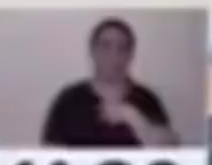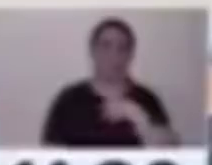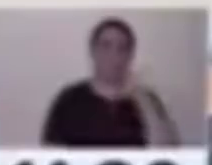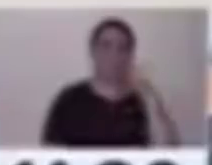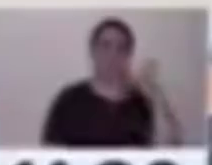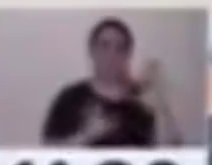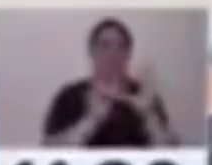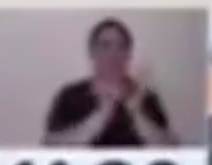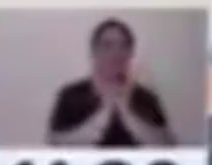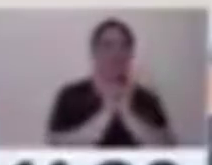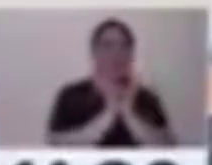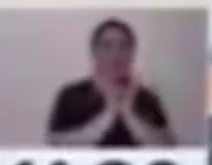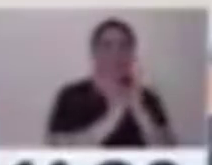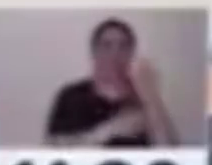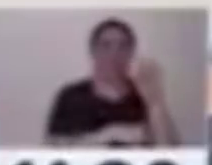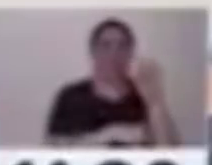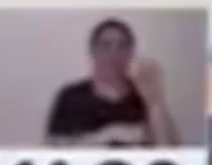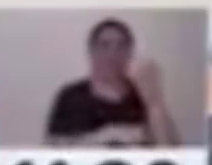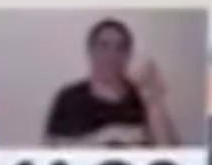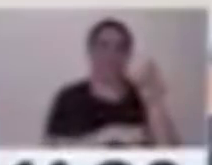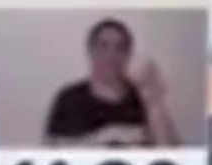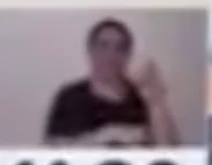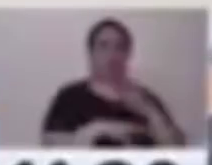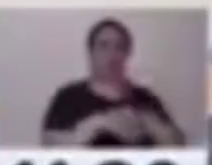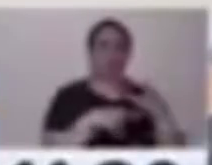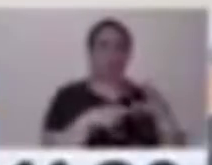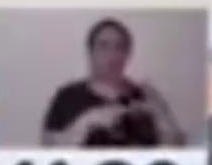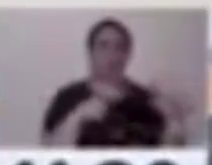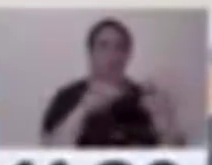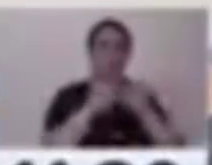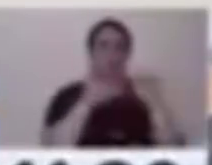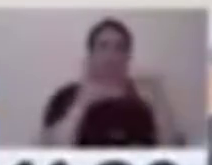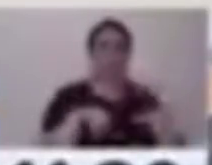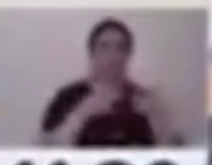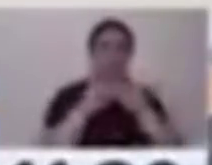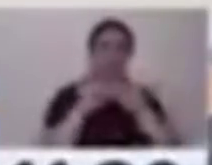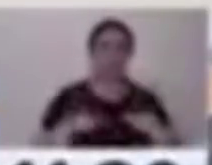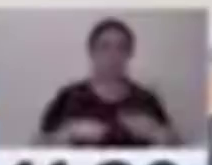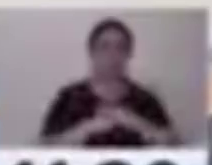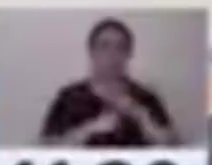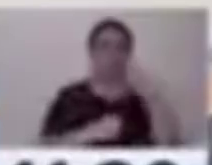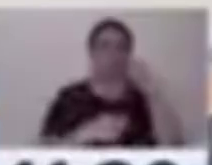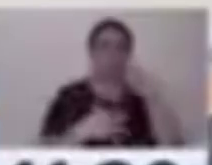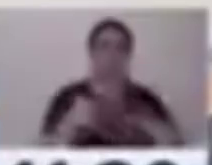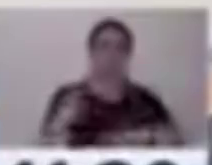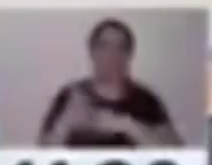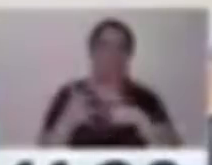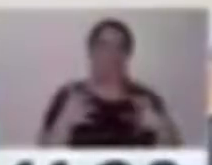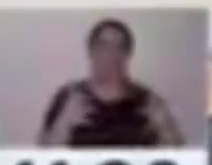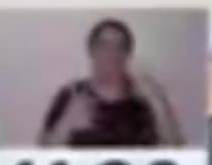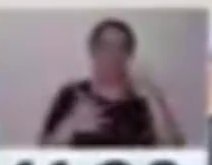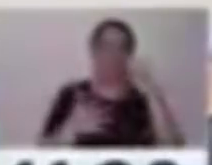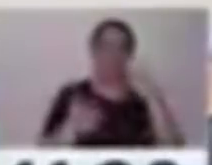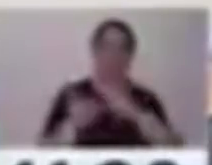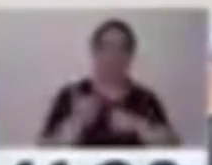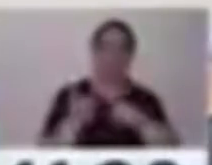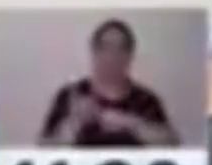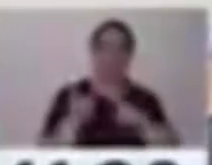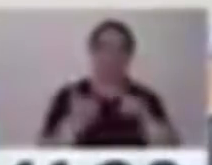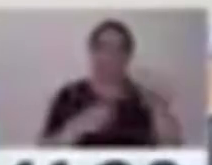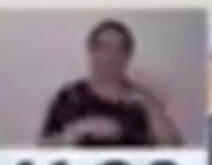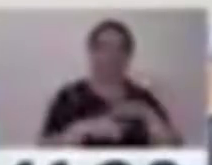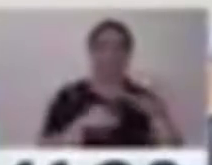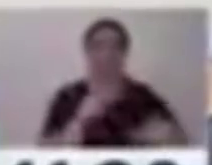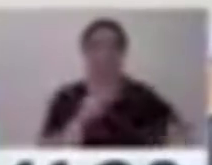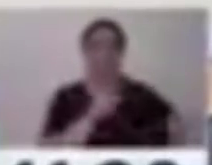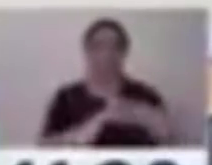asahan po ng ating mga mamamayan na kami dito sa DSWD ay patuloy na naglilingkod sa ating